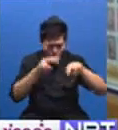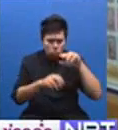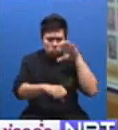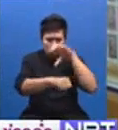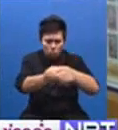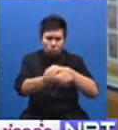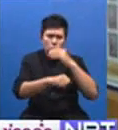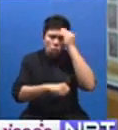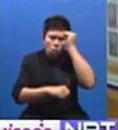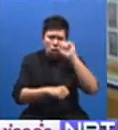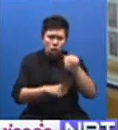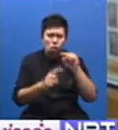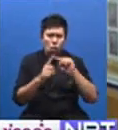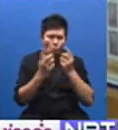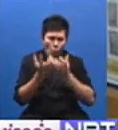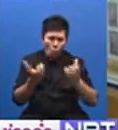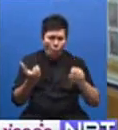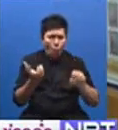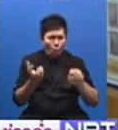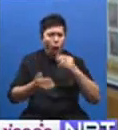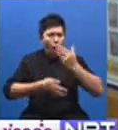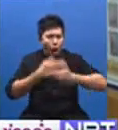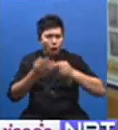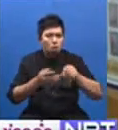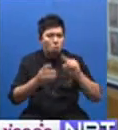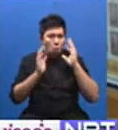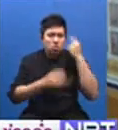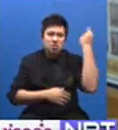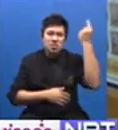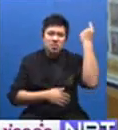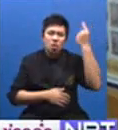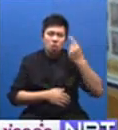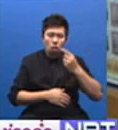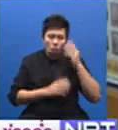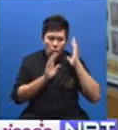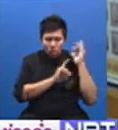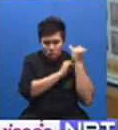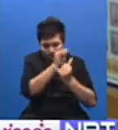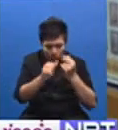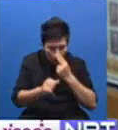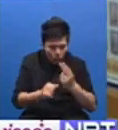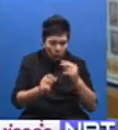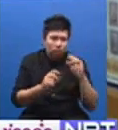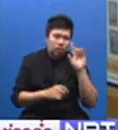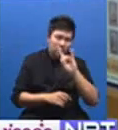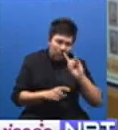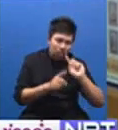ปรามเพราะทรัพยากรดังกล่าวเป็นจุดขายให้กับนักท่องเที่ยวและเป็นแหล่งอาศัยของสัตว์ทะเล